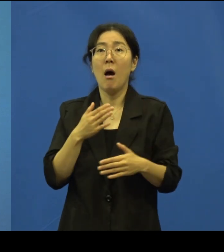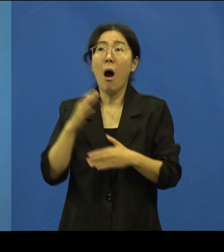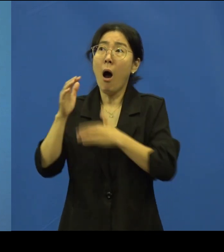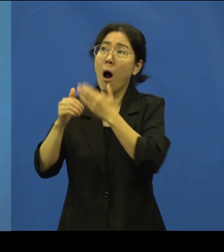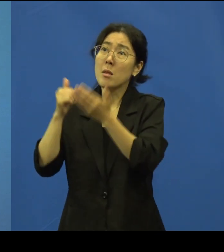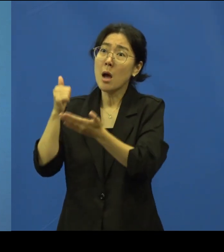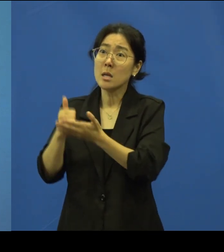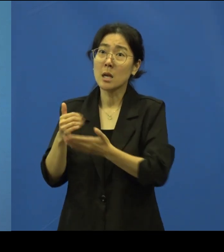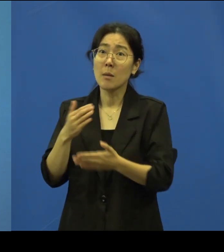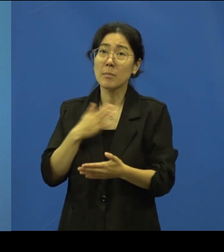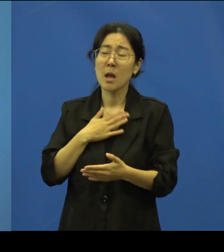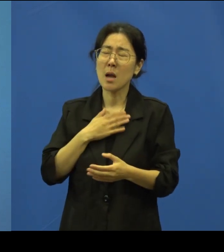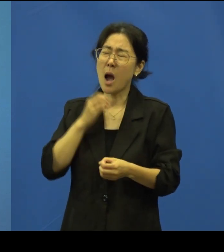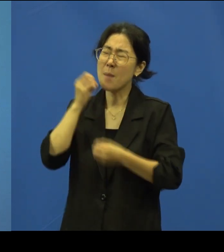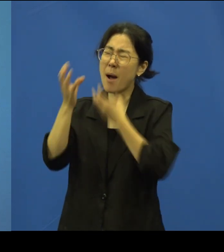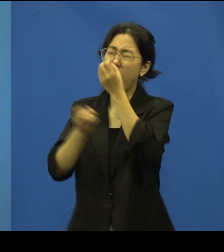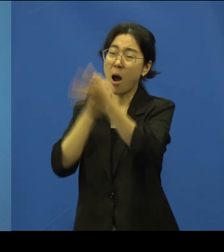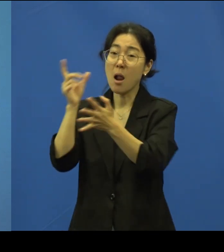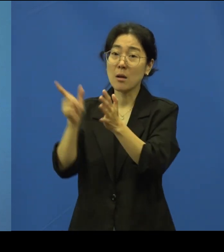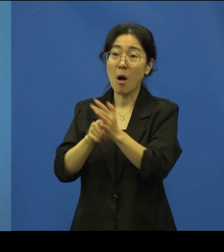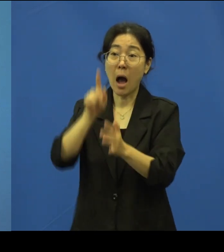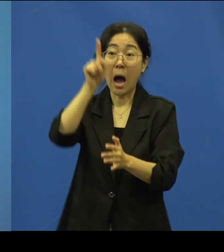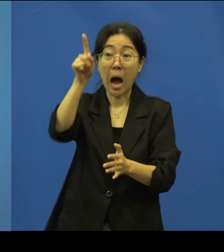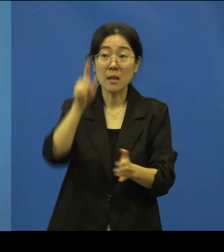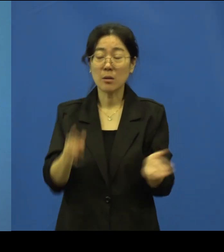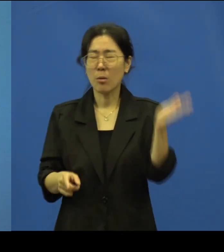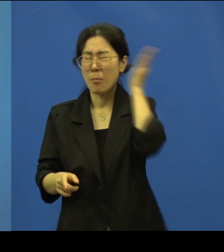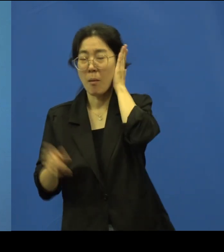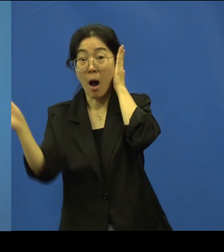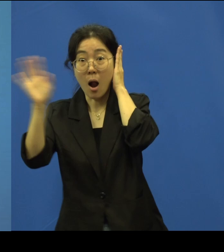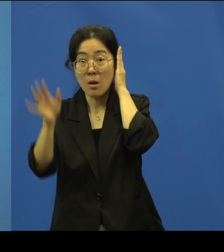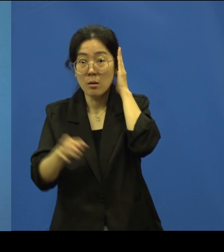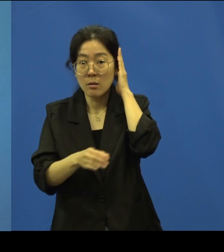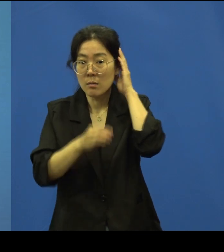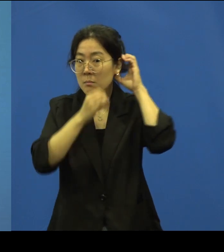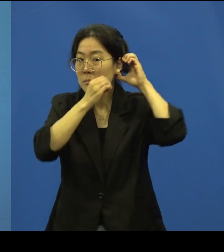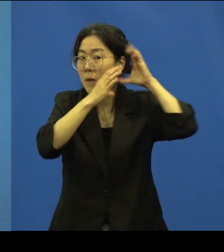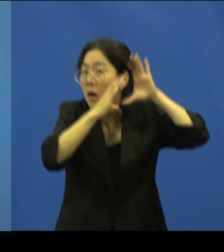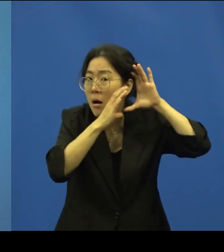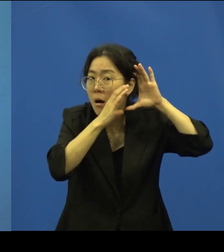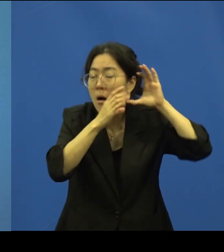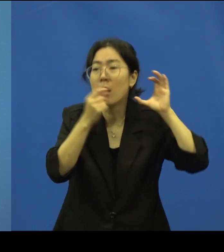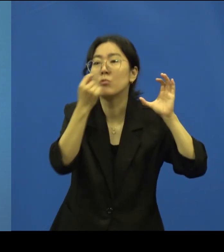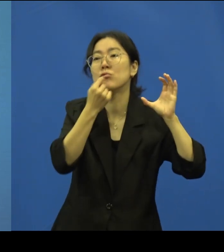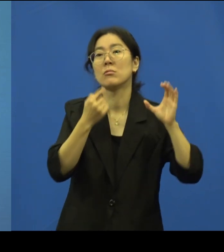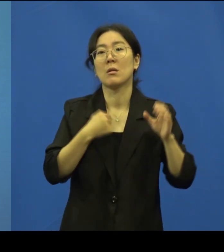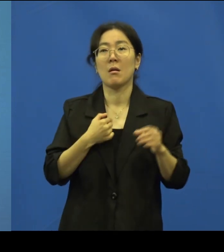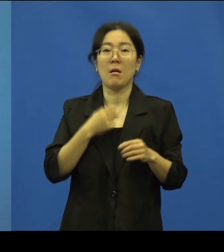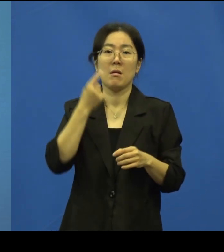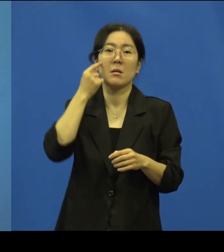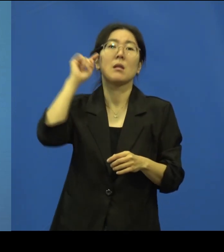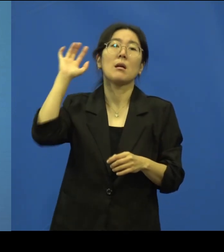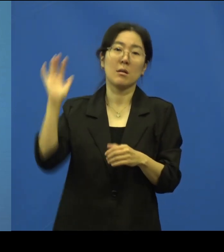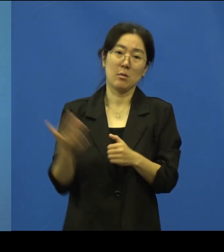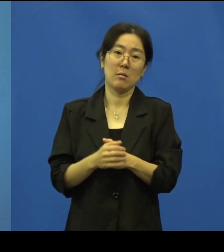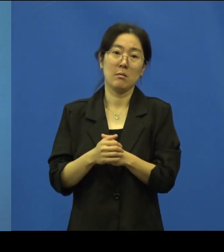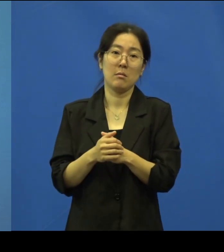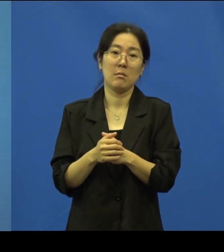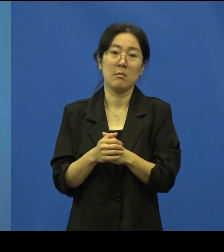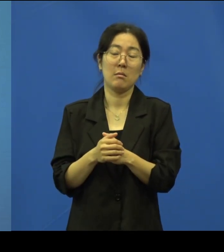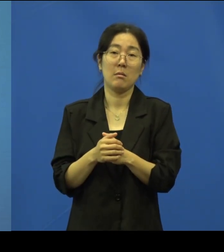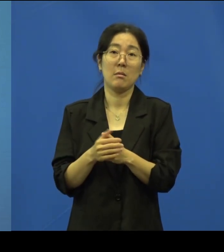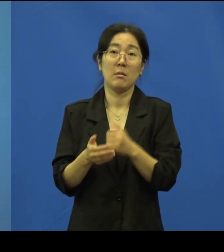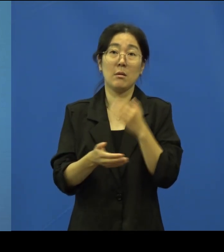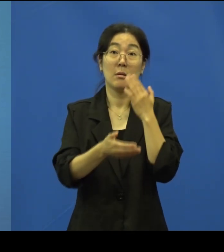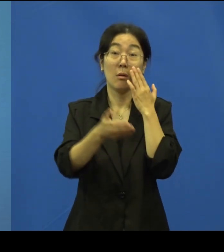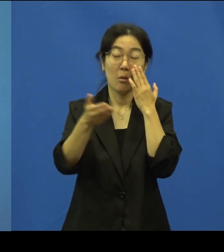목소리에 귀를 기울이시고 이 기도를 들으신다는 것을 깨닫게 되는데, 이게 말이죠, 저의 얘기가 아니고